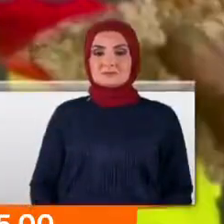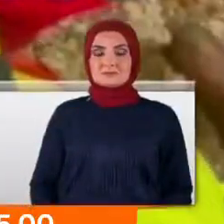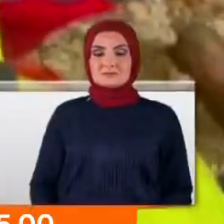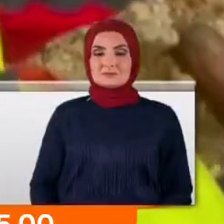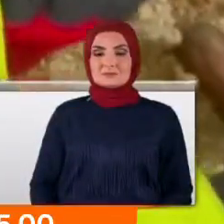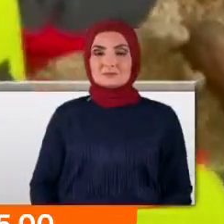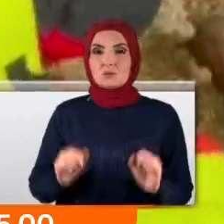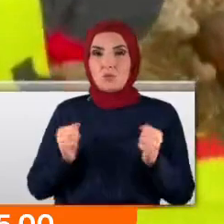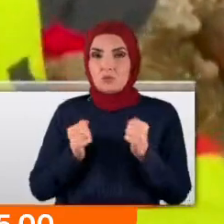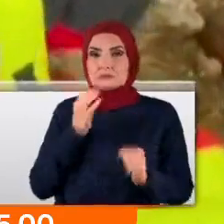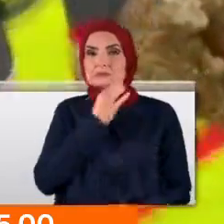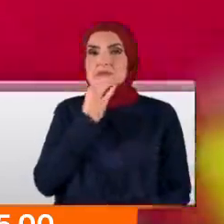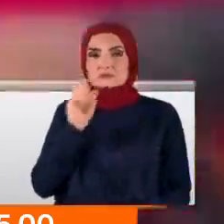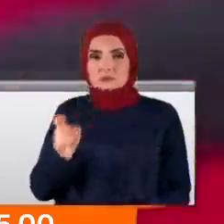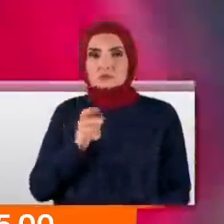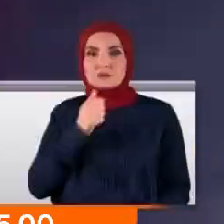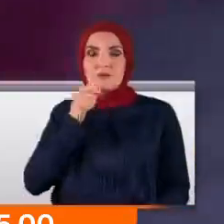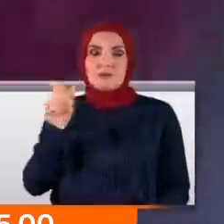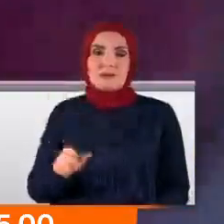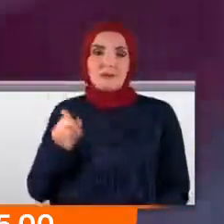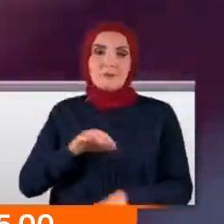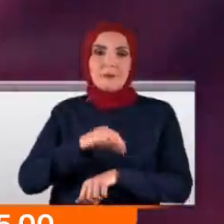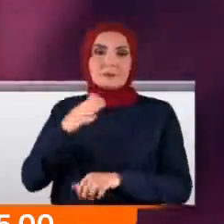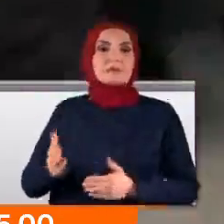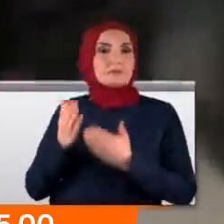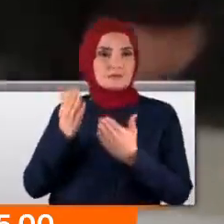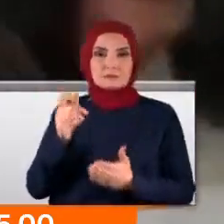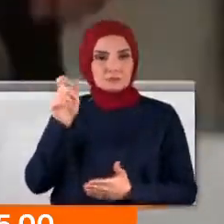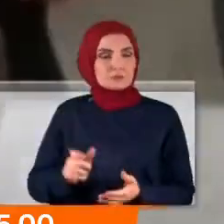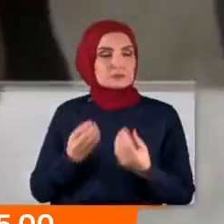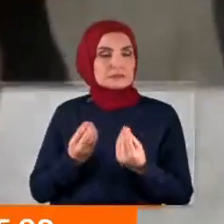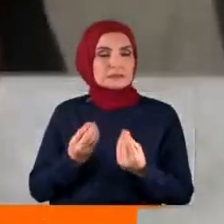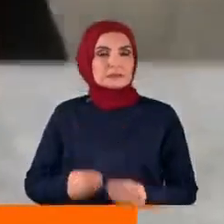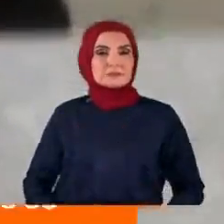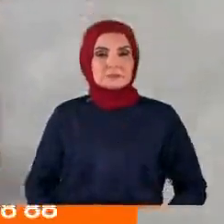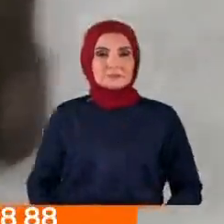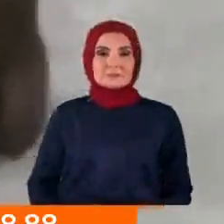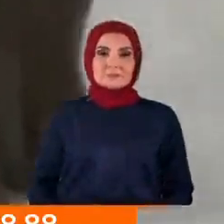donmak üzereyken bulunan adam hastaneye kaldırıldı durumu iyi